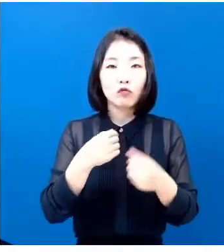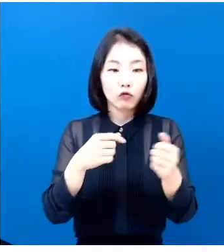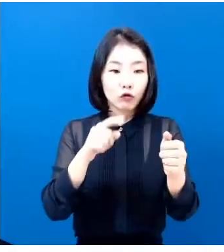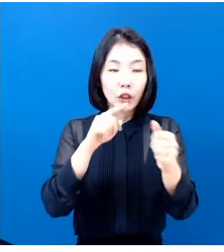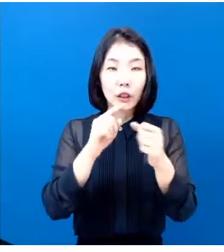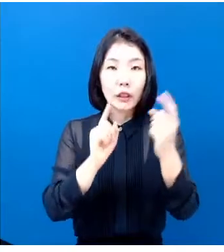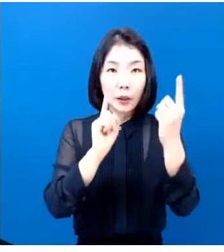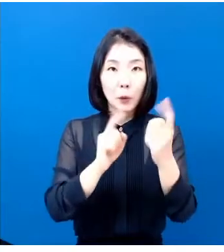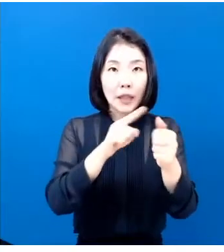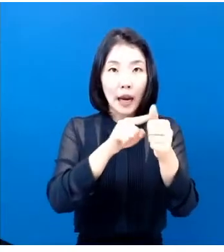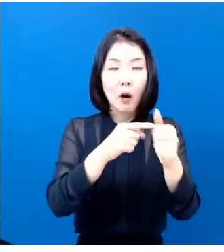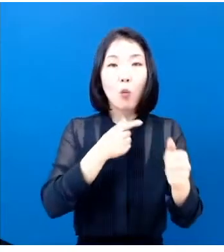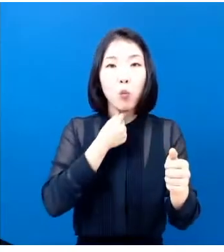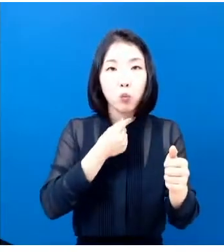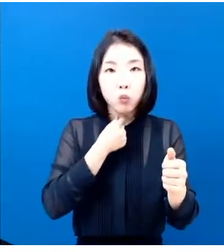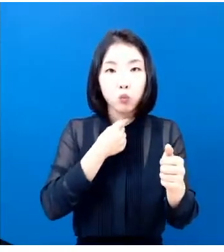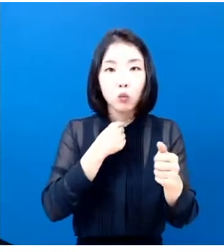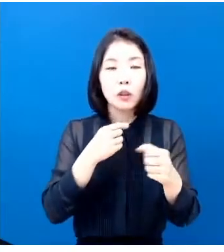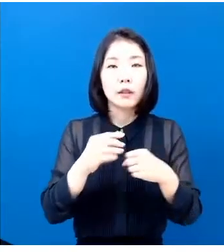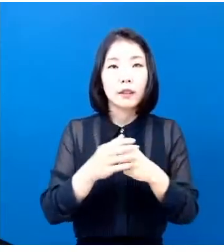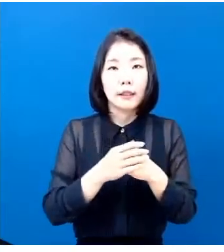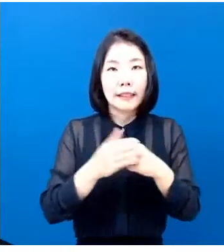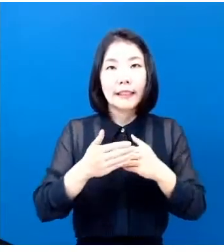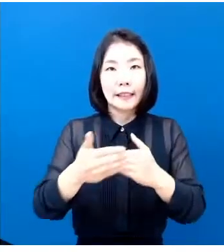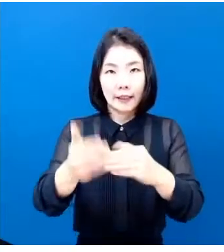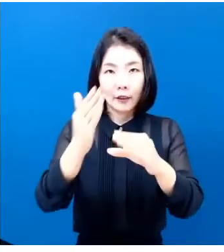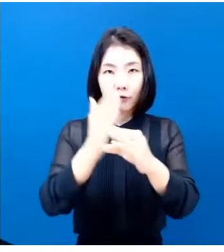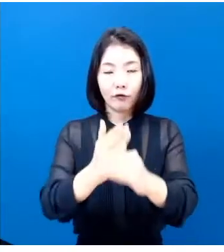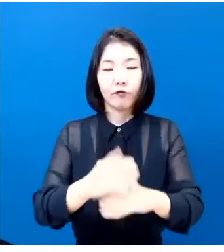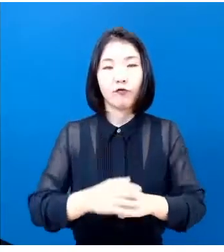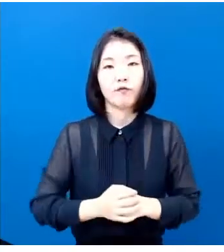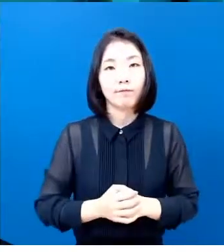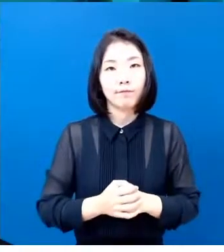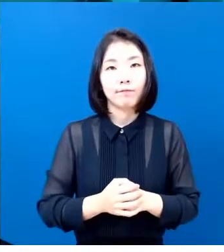2단계 서비스를 준비하고 실행하고 있습니다